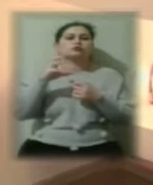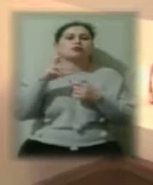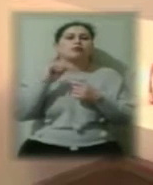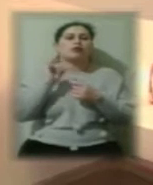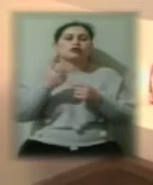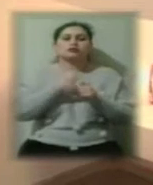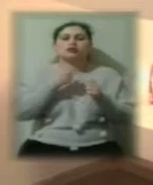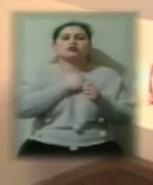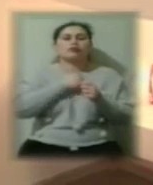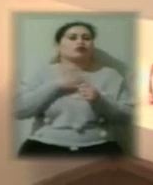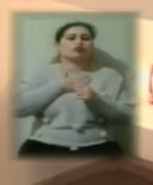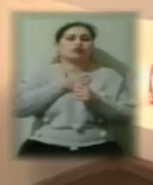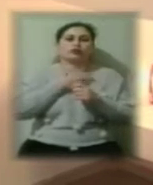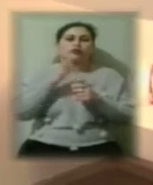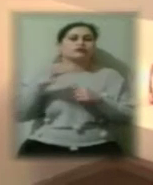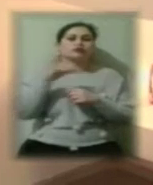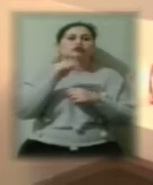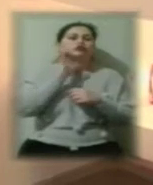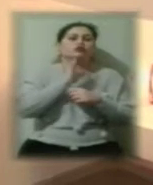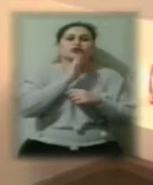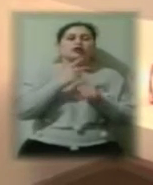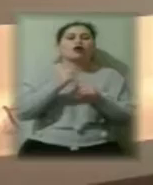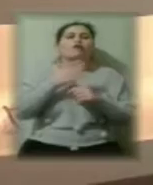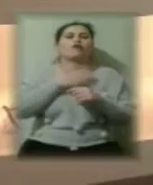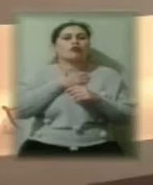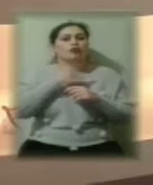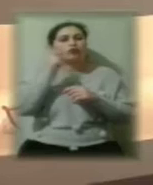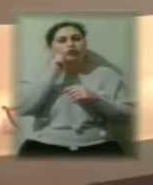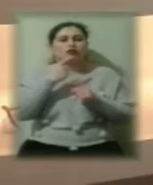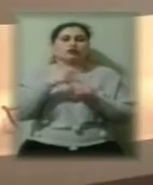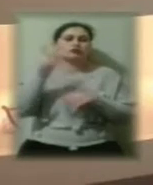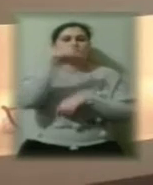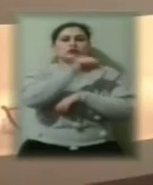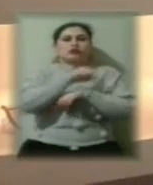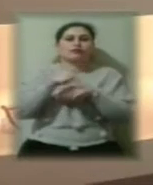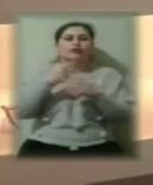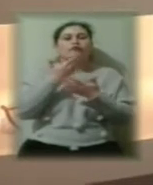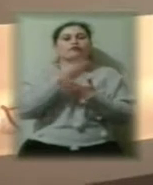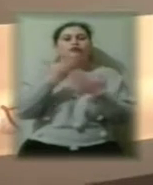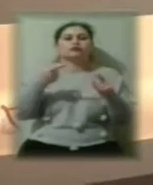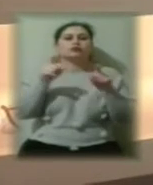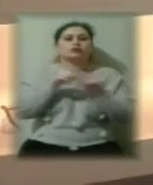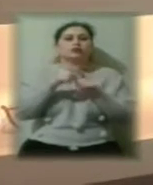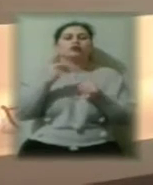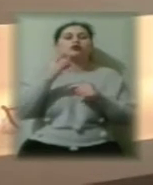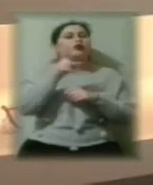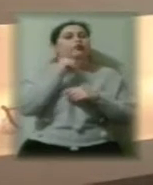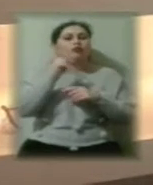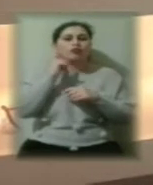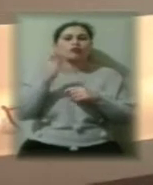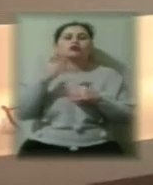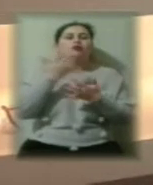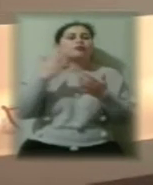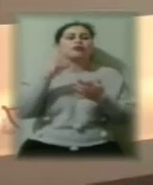найулюбленішим для всіх жінок, як в нашій країні, так і за кордоном. Виставка така для молоді, прикраси